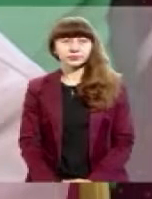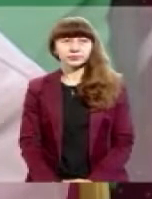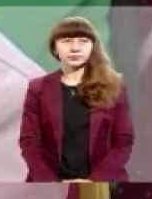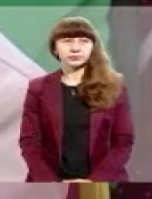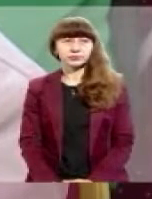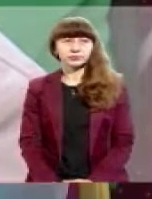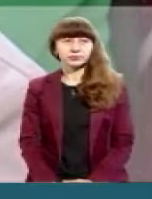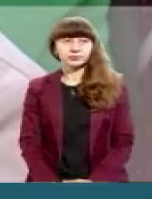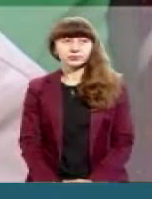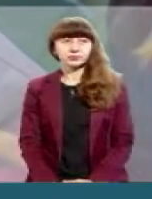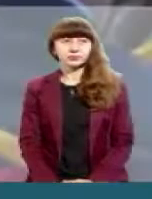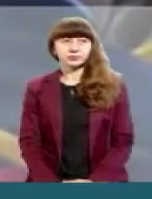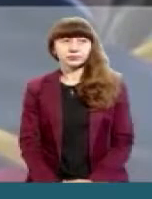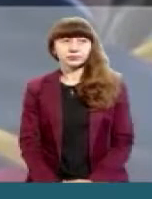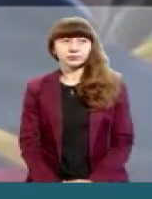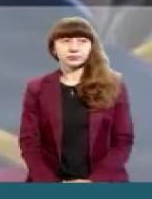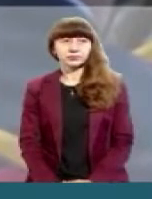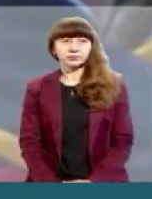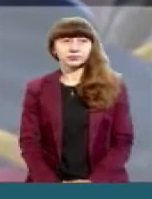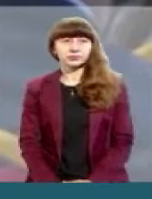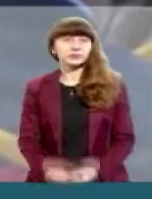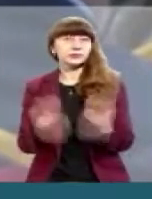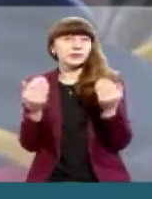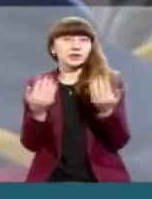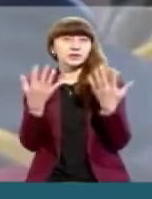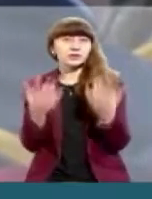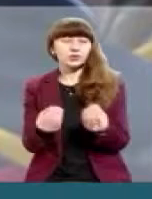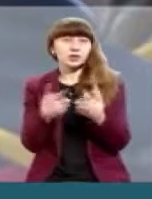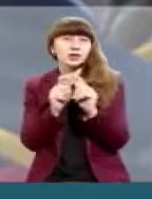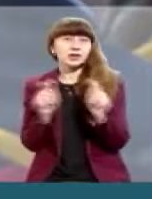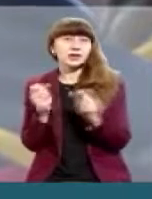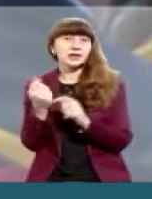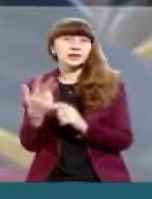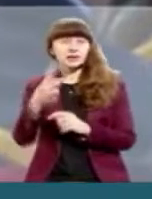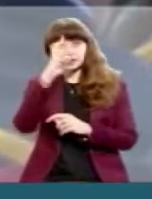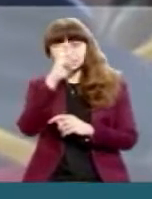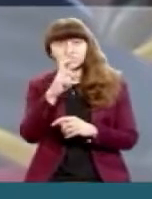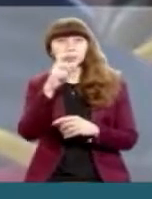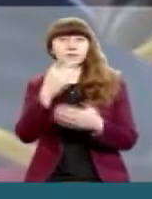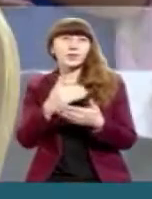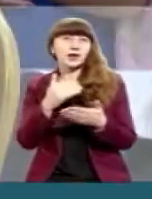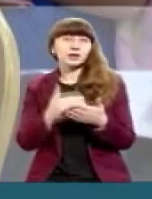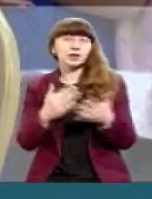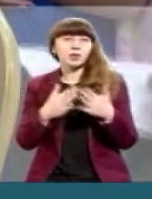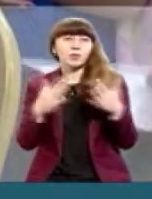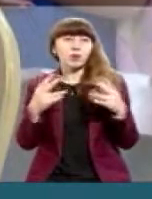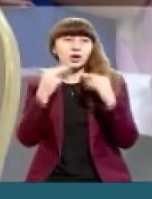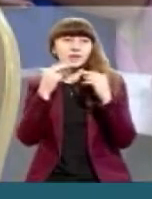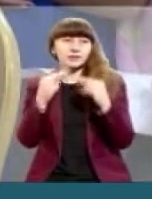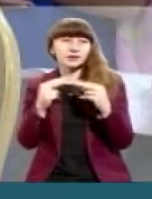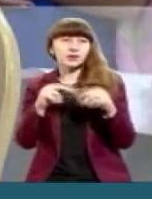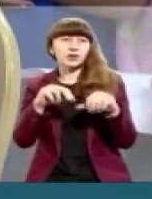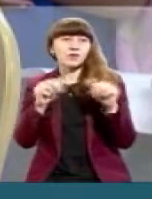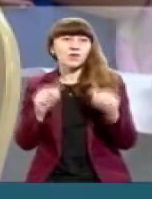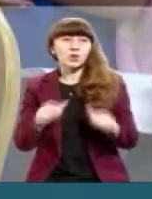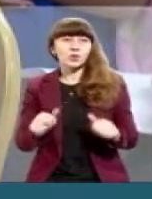Қазір тұрғын үйге қол жеткізудің ең тиімді жолы ретінде бірнеше мемлекеттік бағдарламалар іске қосылуда. Тіпті жастардың өзі бұл мүмкіндікті